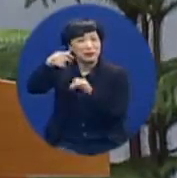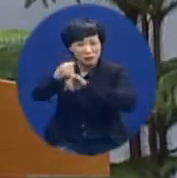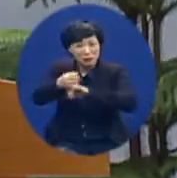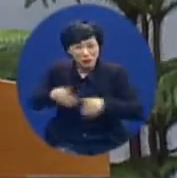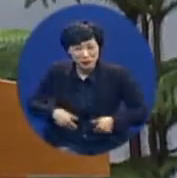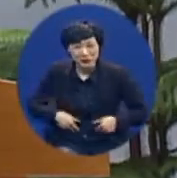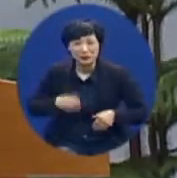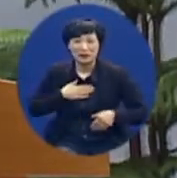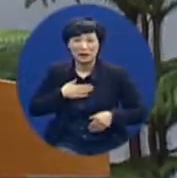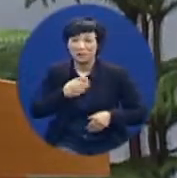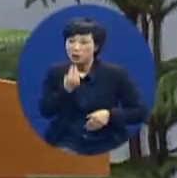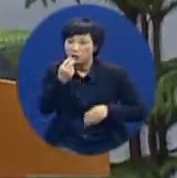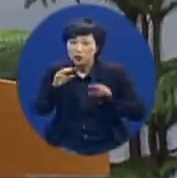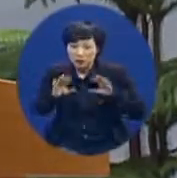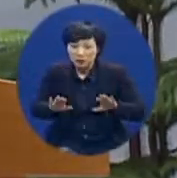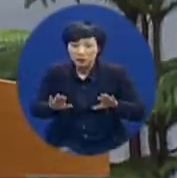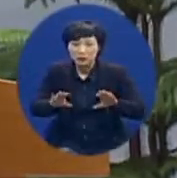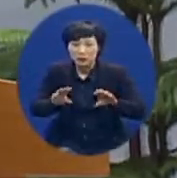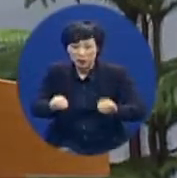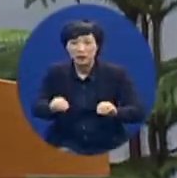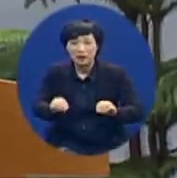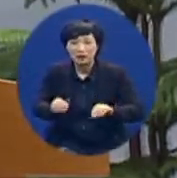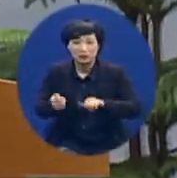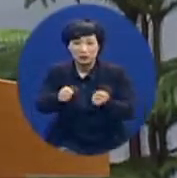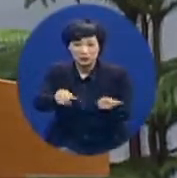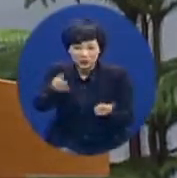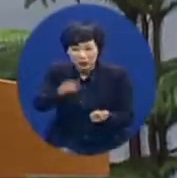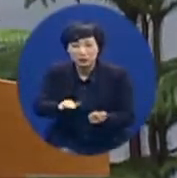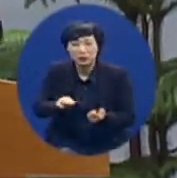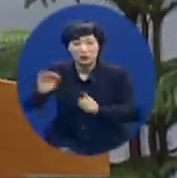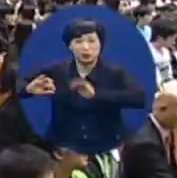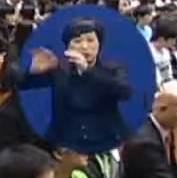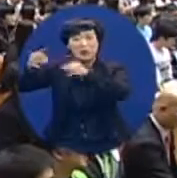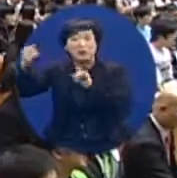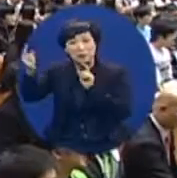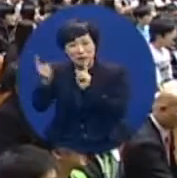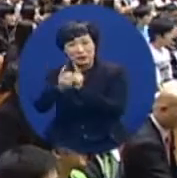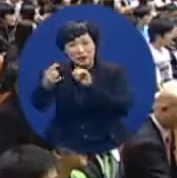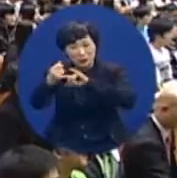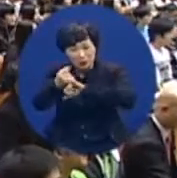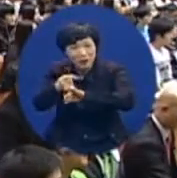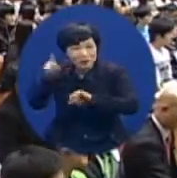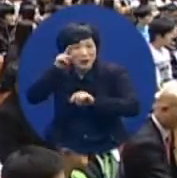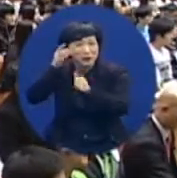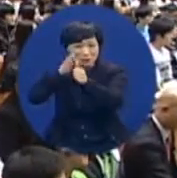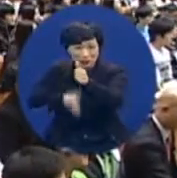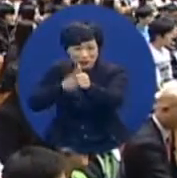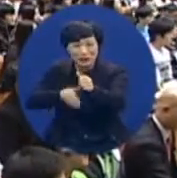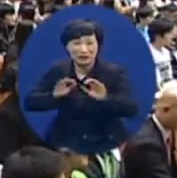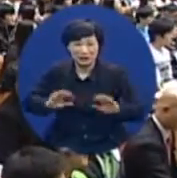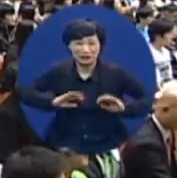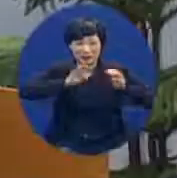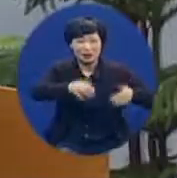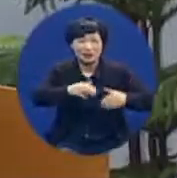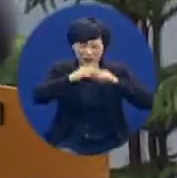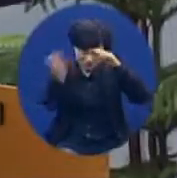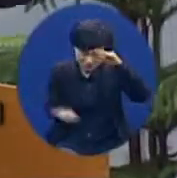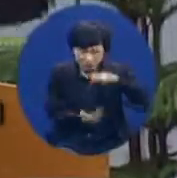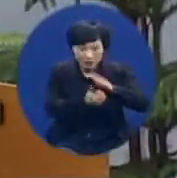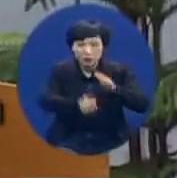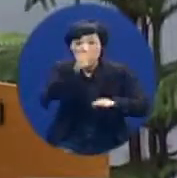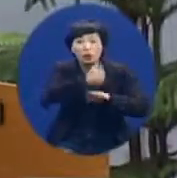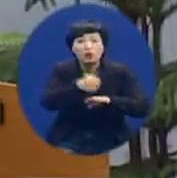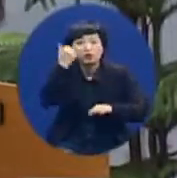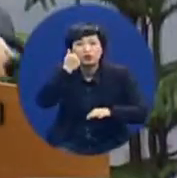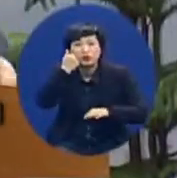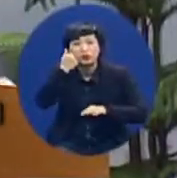오늘 내 목숨이 똑같이 싹만 가져도 천국에서 만나야 합니다 아멘 세상에서 최고의 성공한 자가 천국